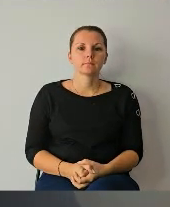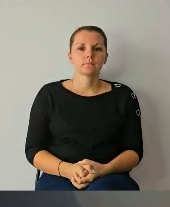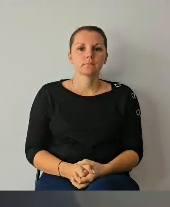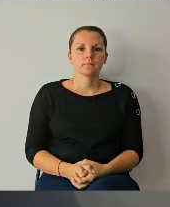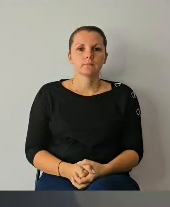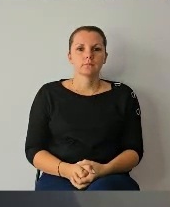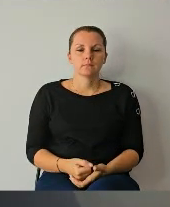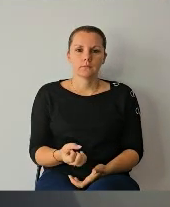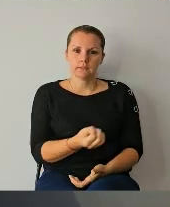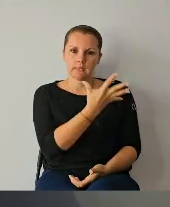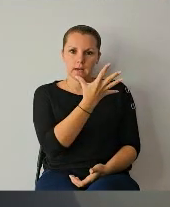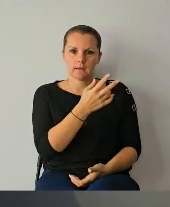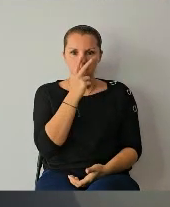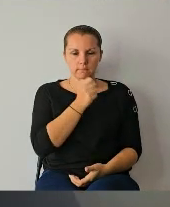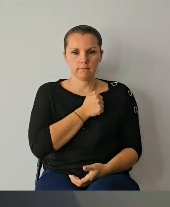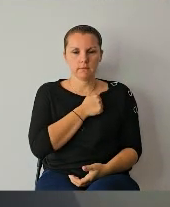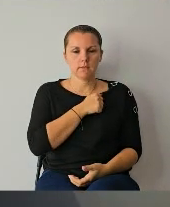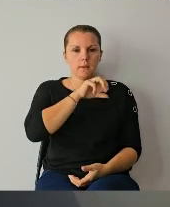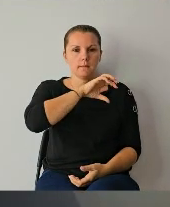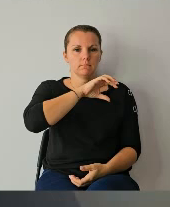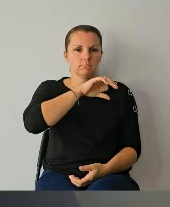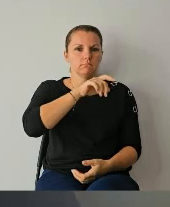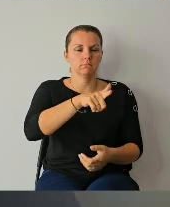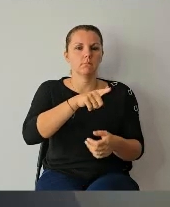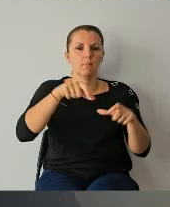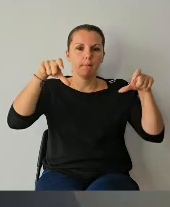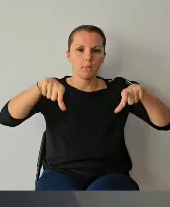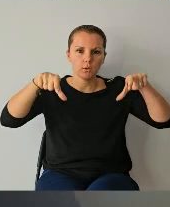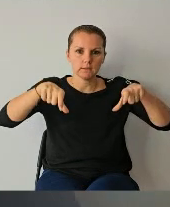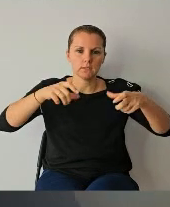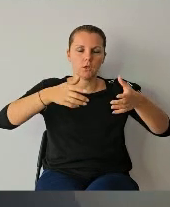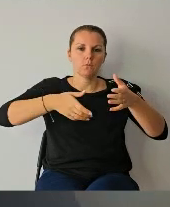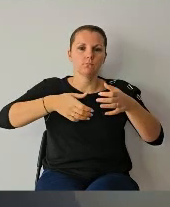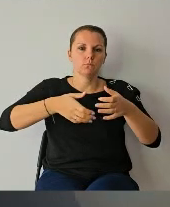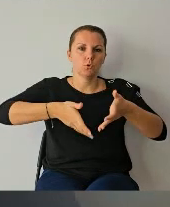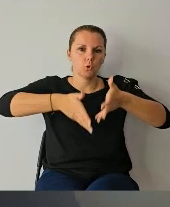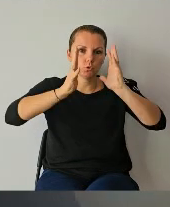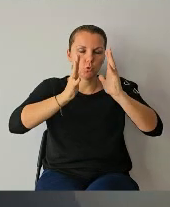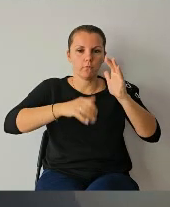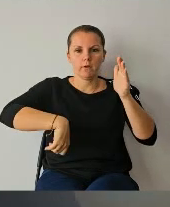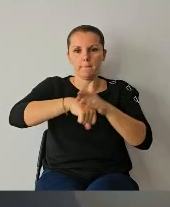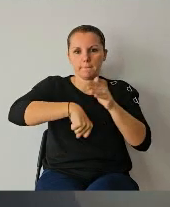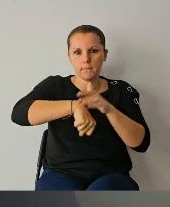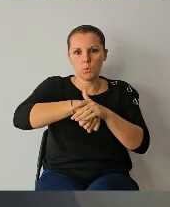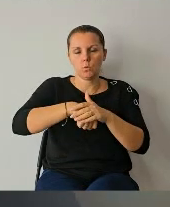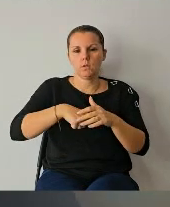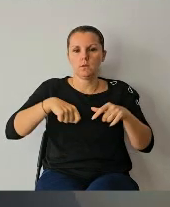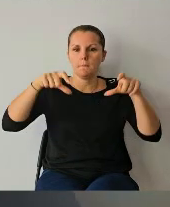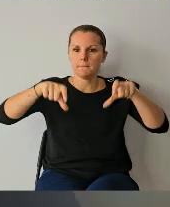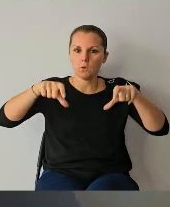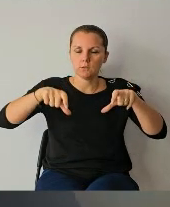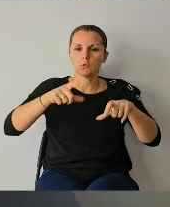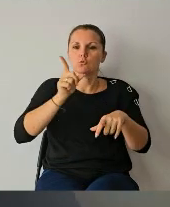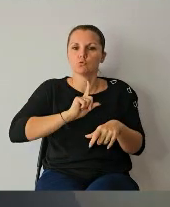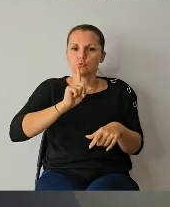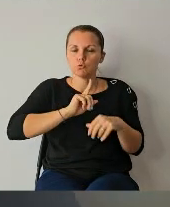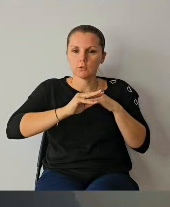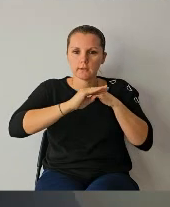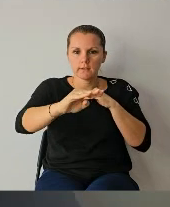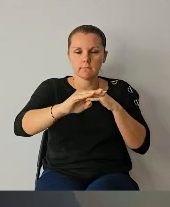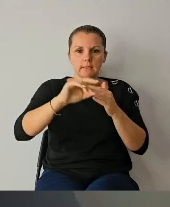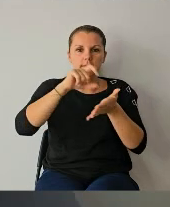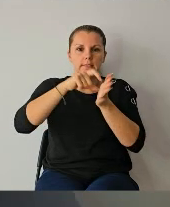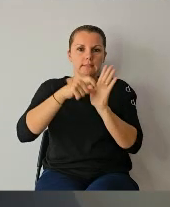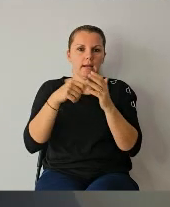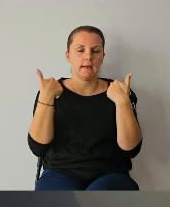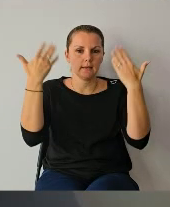Poniższy slajd przedstawia bazy sportowe. Są to boiska do koszykówki, piłki nożnej, boiska uniwersalne ze sztuczną nawierzchnią, sale